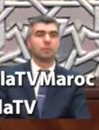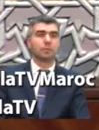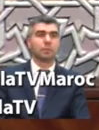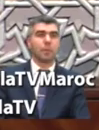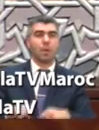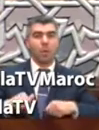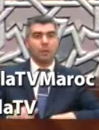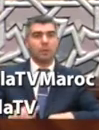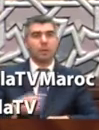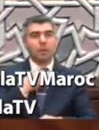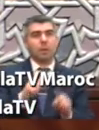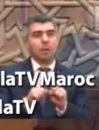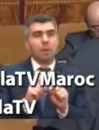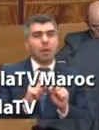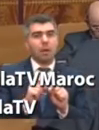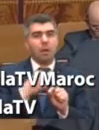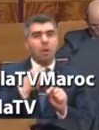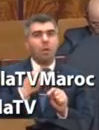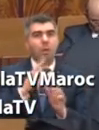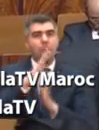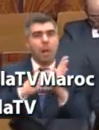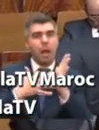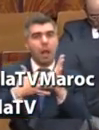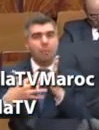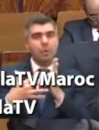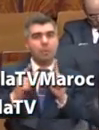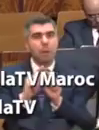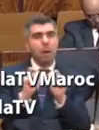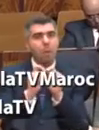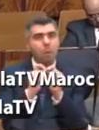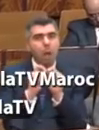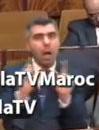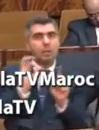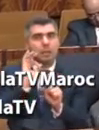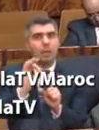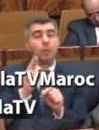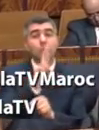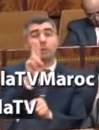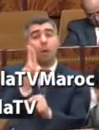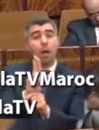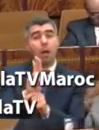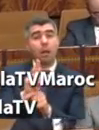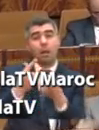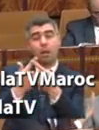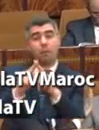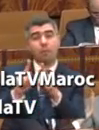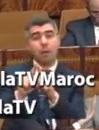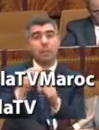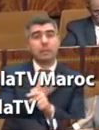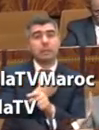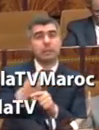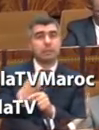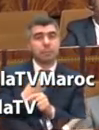السيد الوزير، في غياب خريطة صحية تحترم العدالة المجالية نسائلكم عن تأخر تعيين طبيب أخصائي